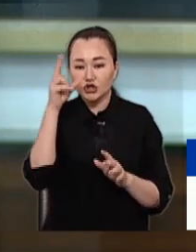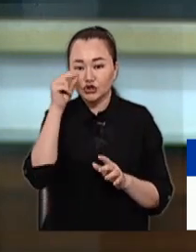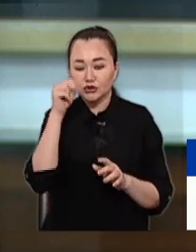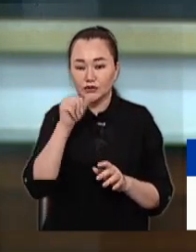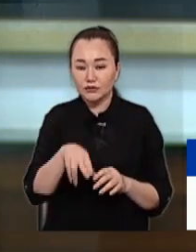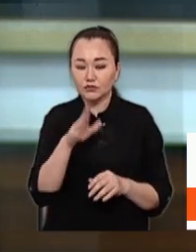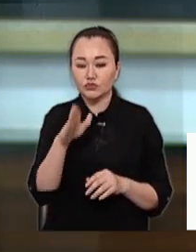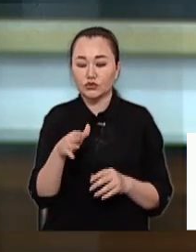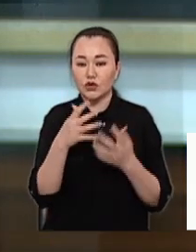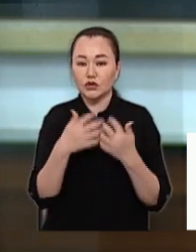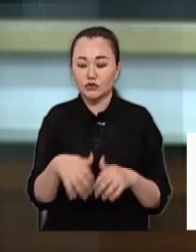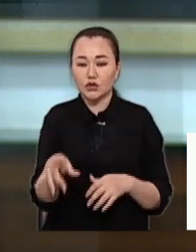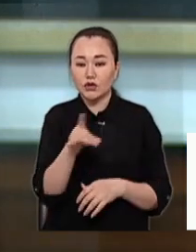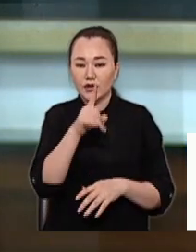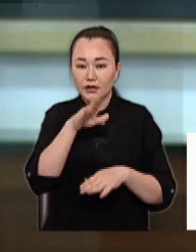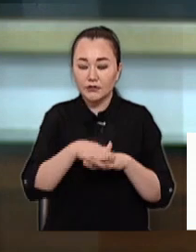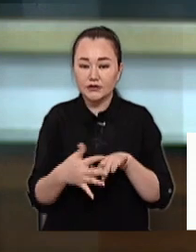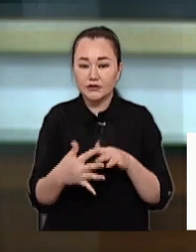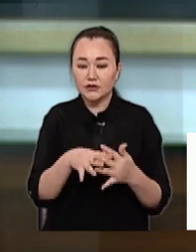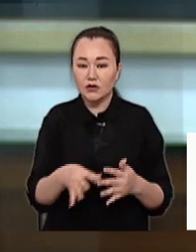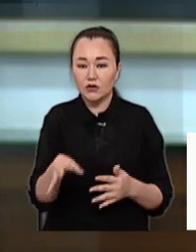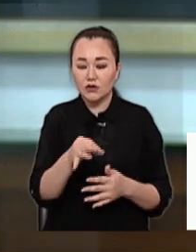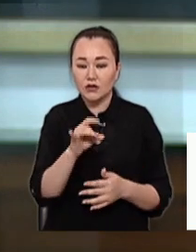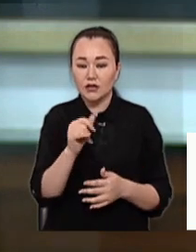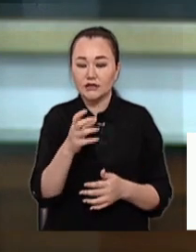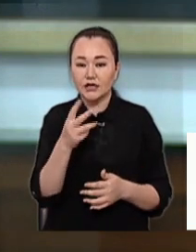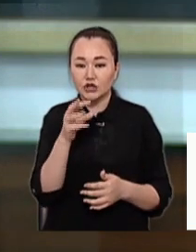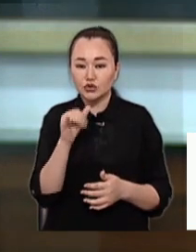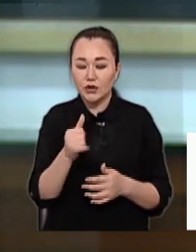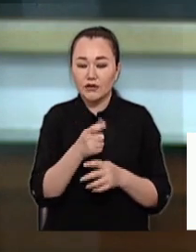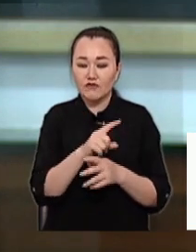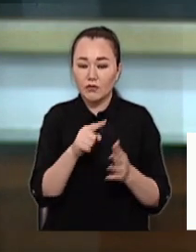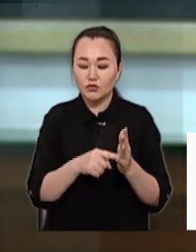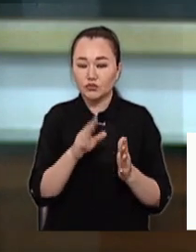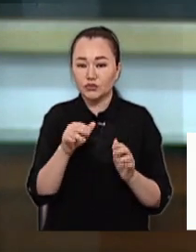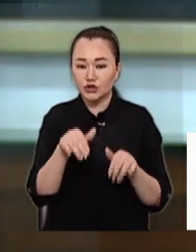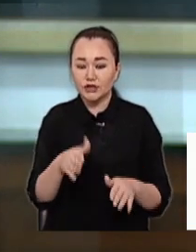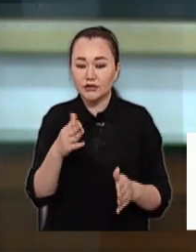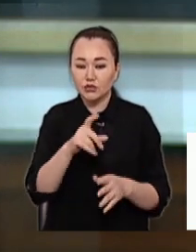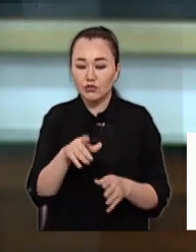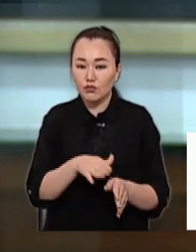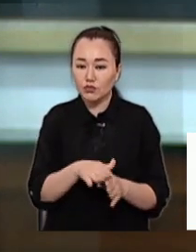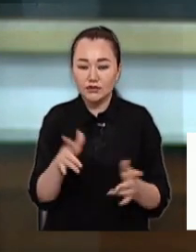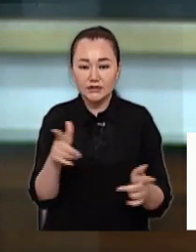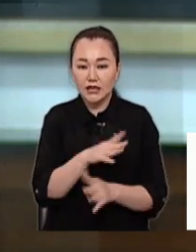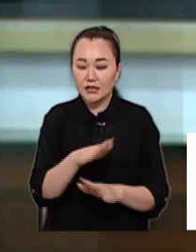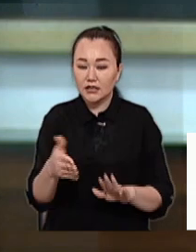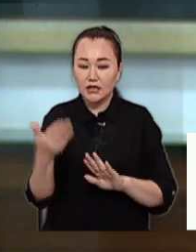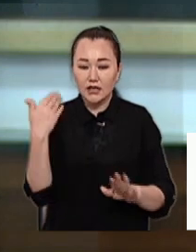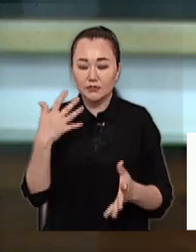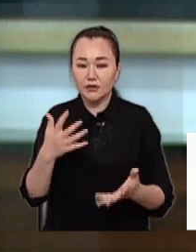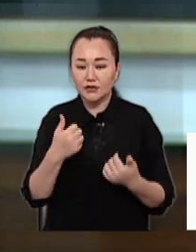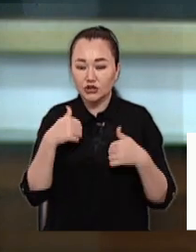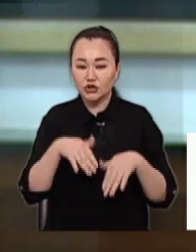18 апреля будет отчет районного акима в сельском округе Жаскешу. Этот вопрос будет решен. Если люди полностью не согласятся, ранее